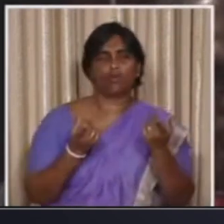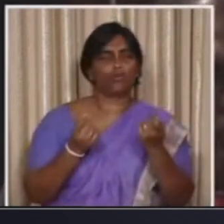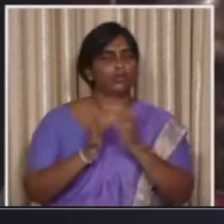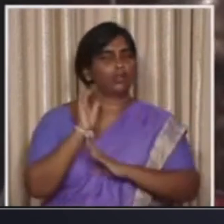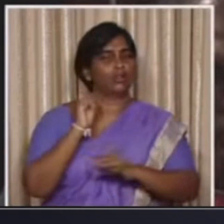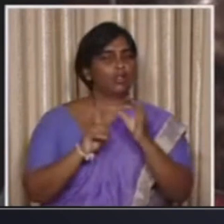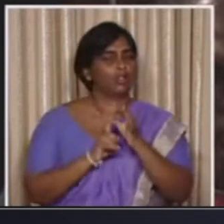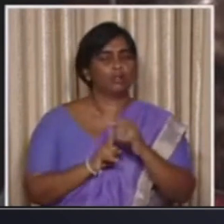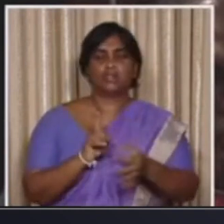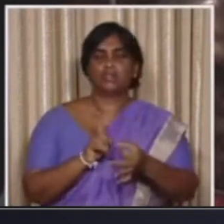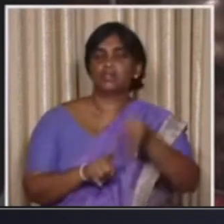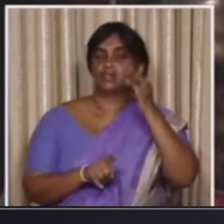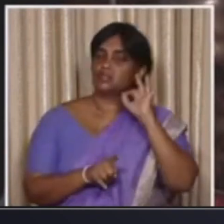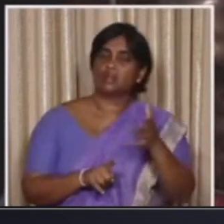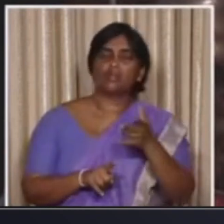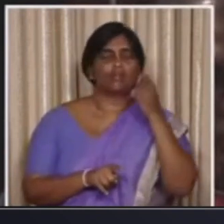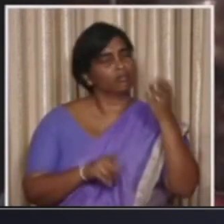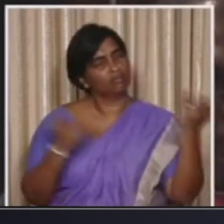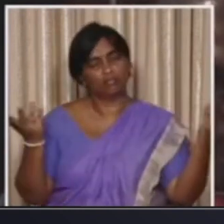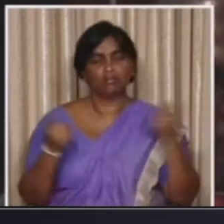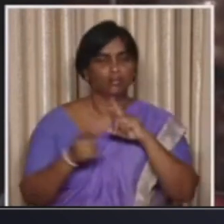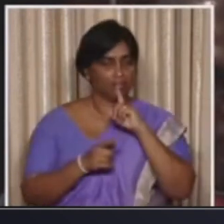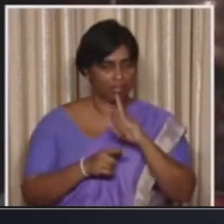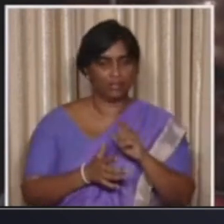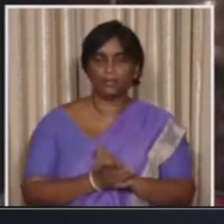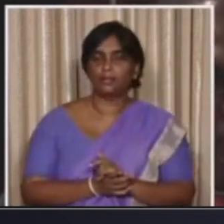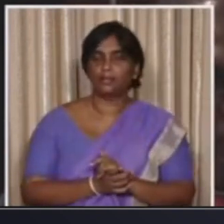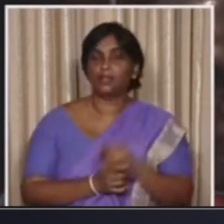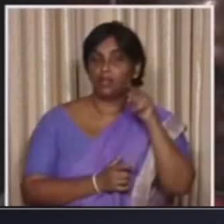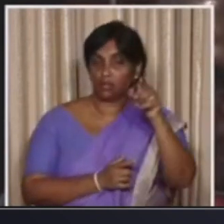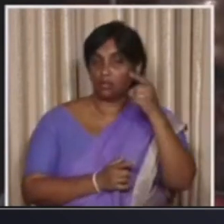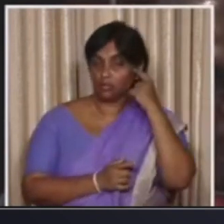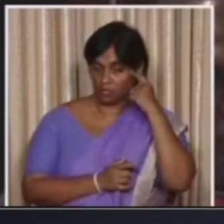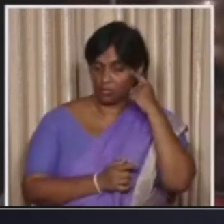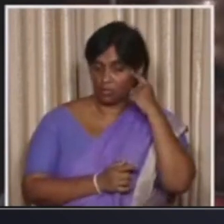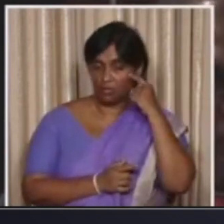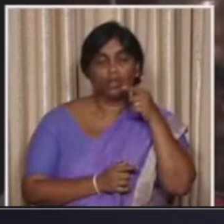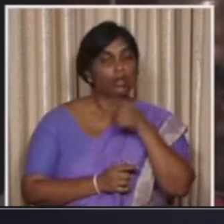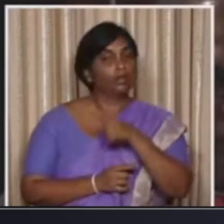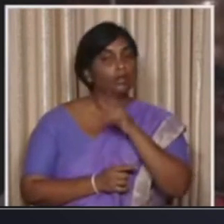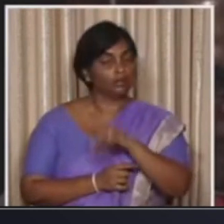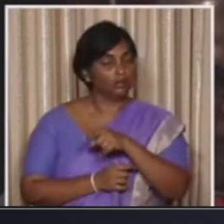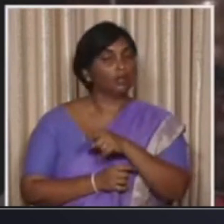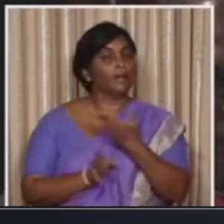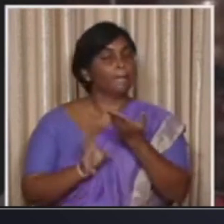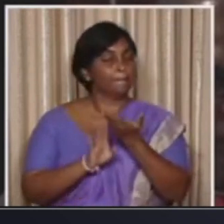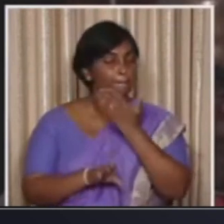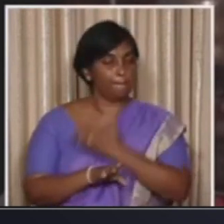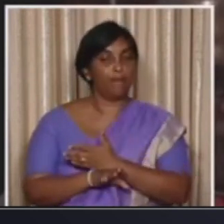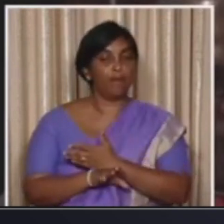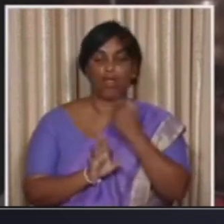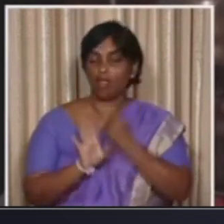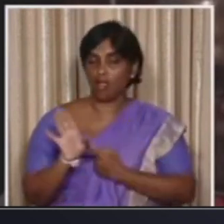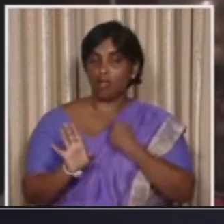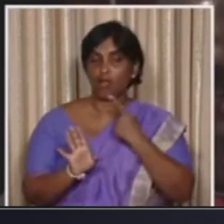mati orang ada, jangan hadi budi unat kira kian dulu, garis awal betul mani, obat anu ada, mega tiada nama, pahugiya,